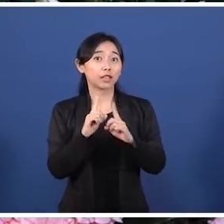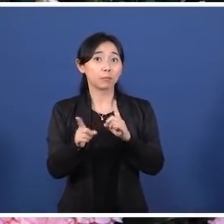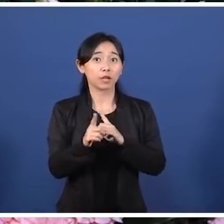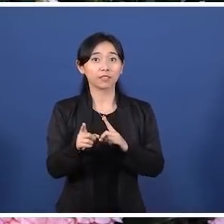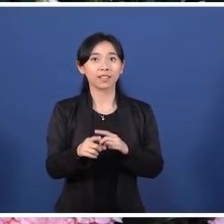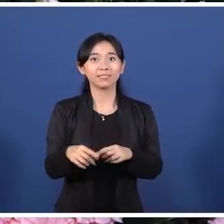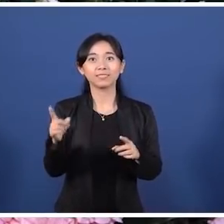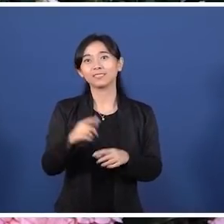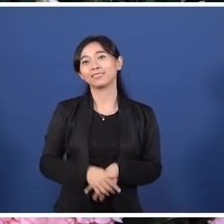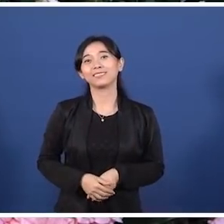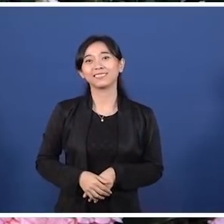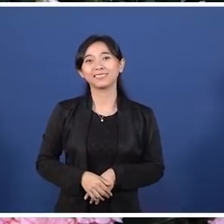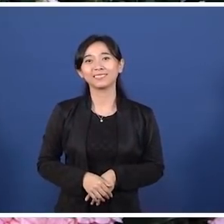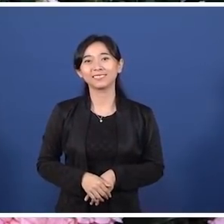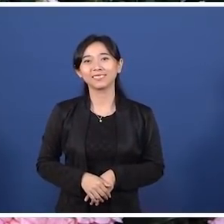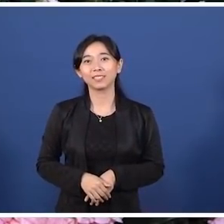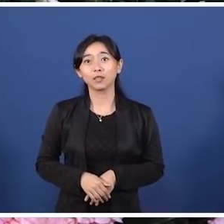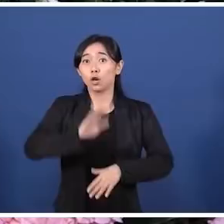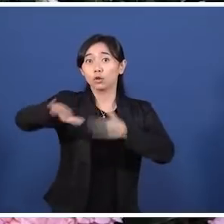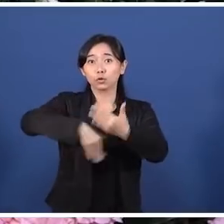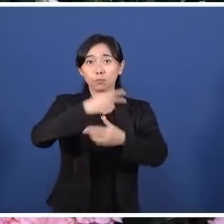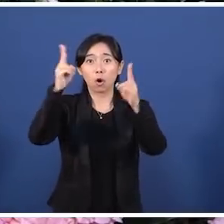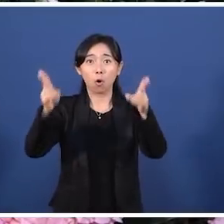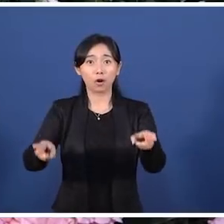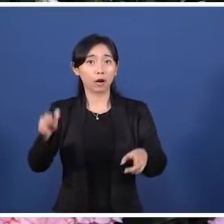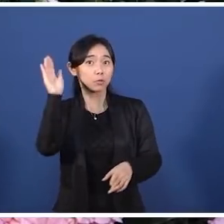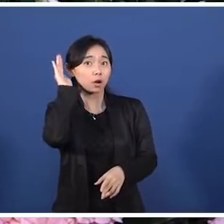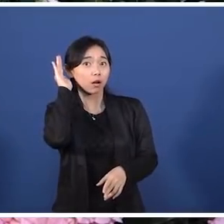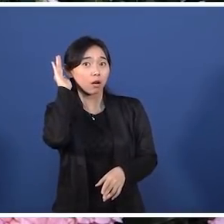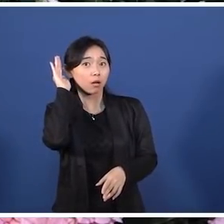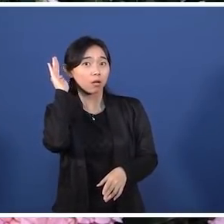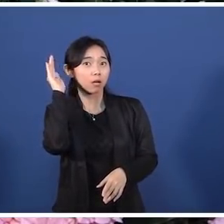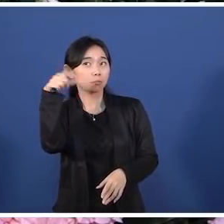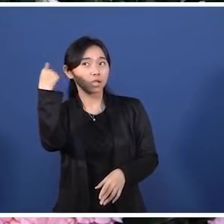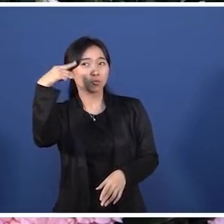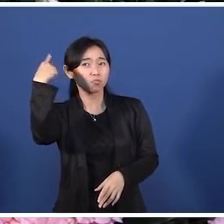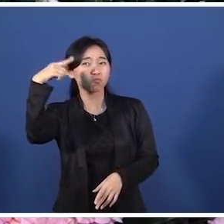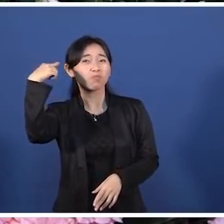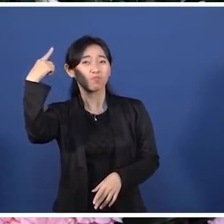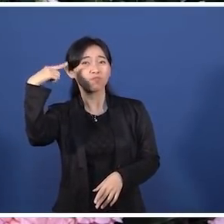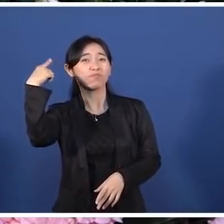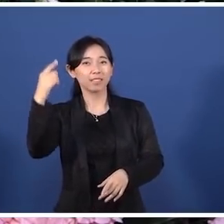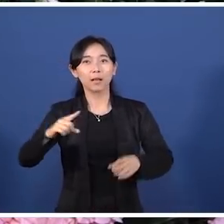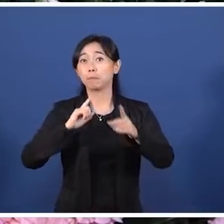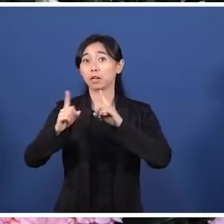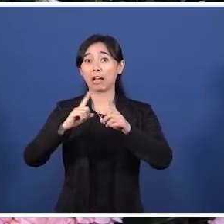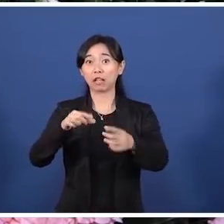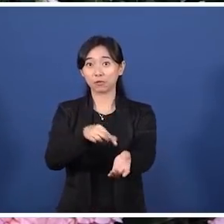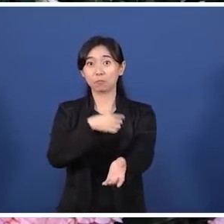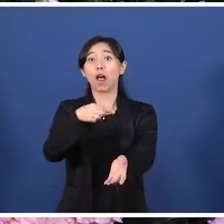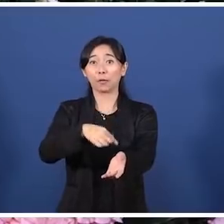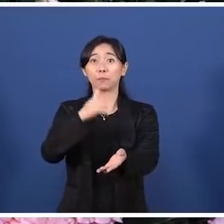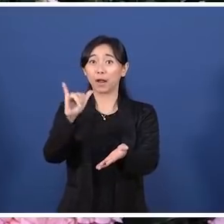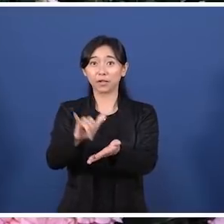mereka tentang anak itu. Dan semua orang yang mendengarnya heran tentang apa yang dikatakan